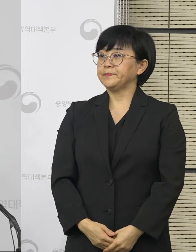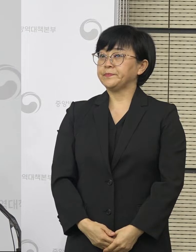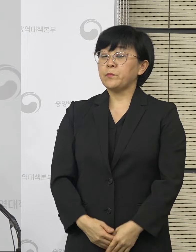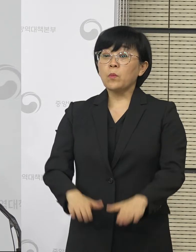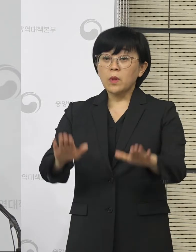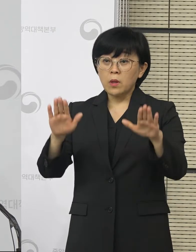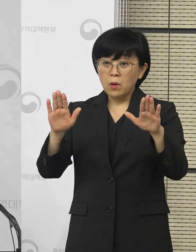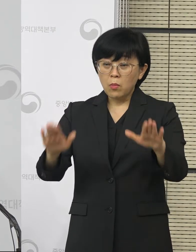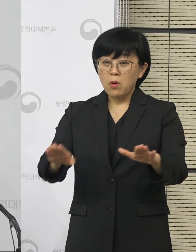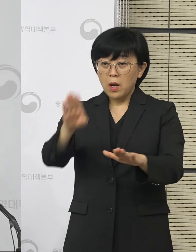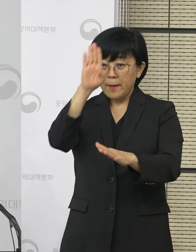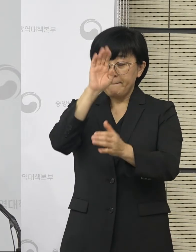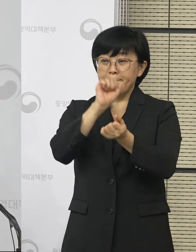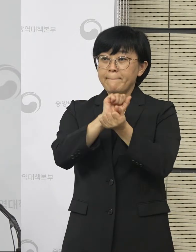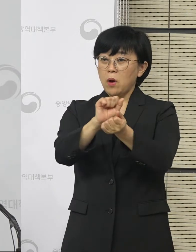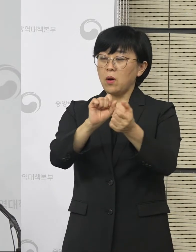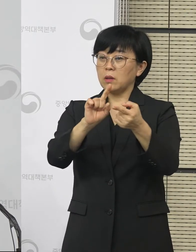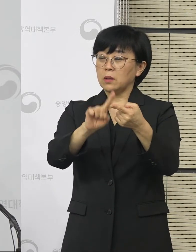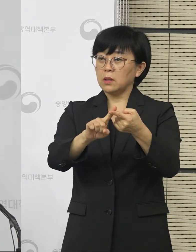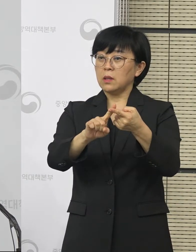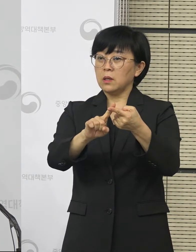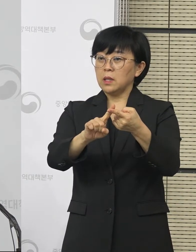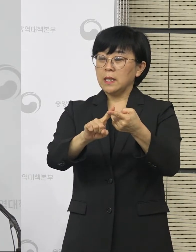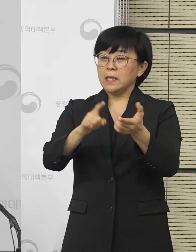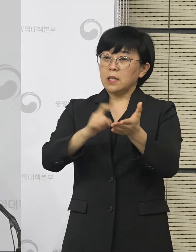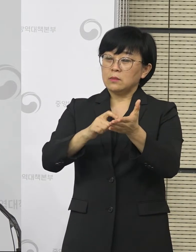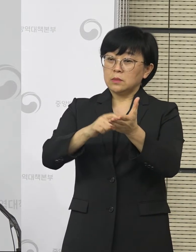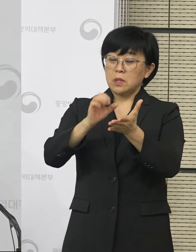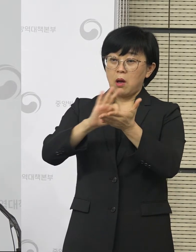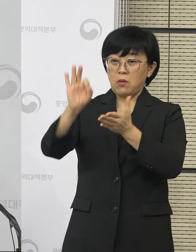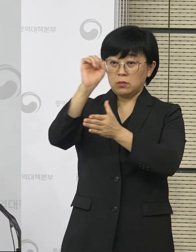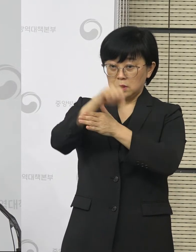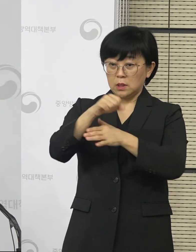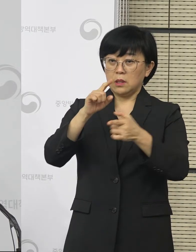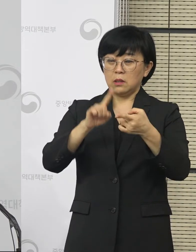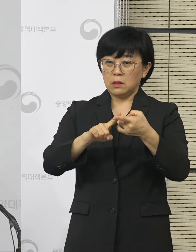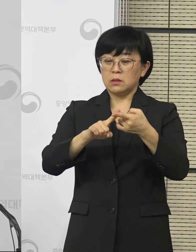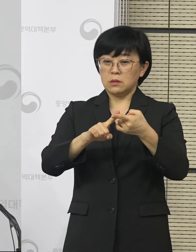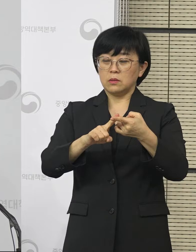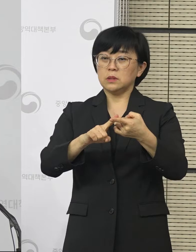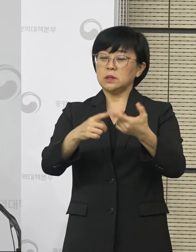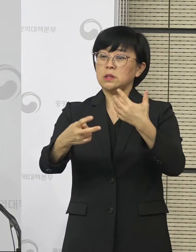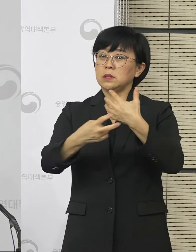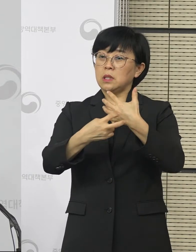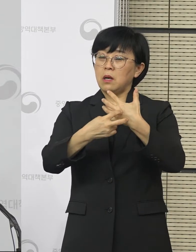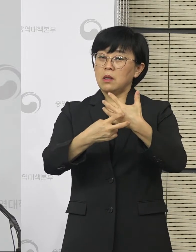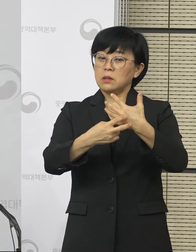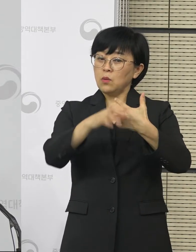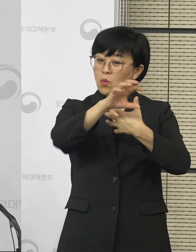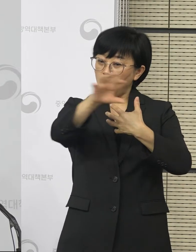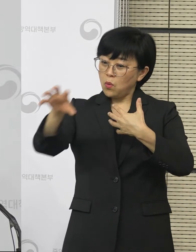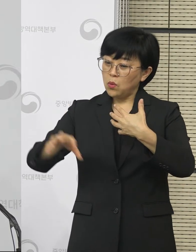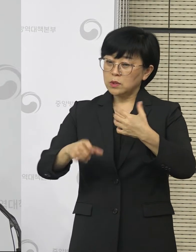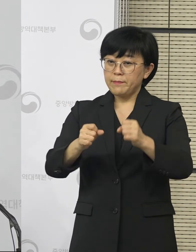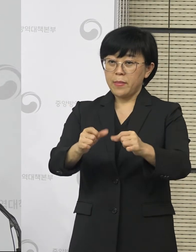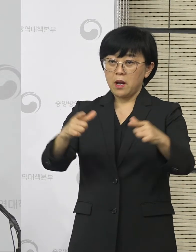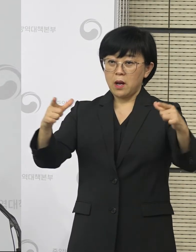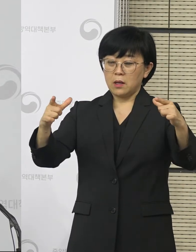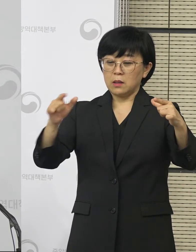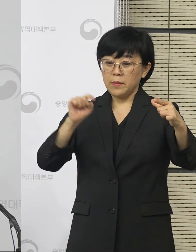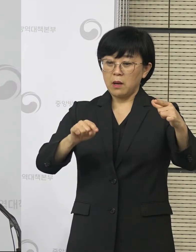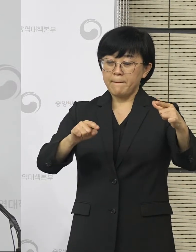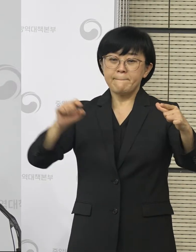전망입니다. 근본 감염병 검사 시약 긴급 사용 승인에 의한 진단검사 의료기관이